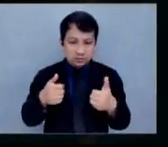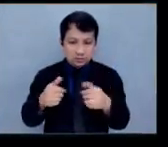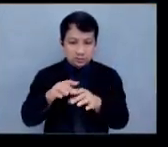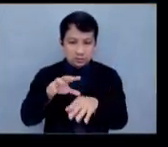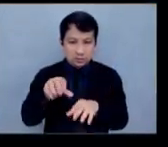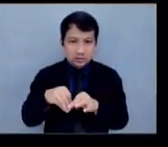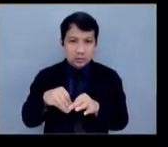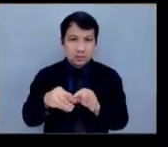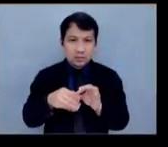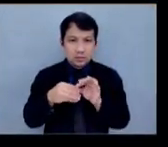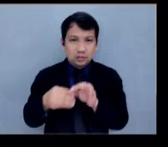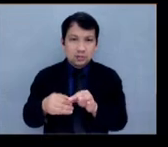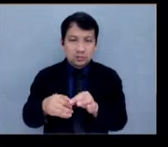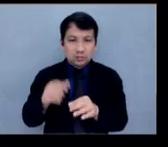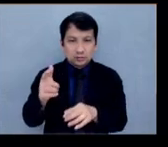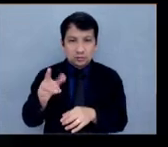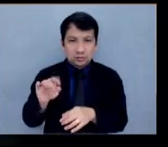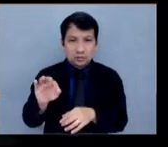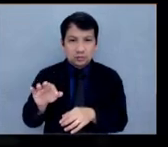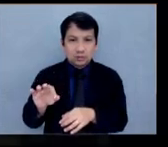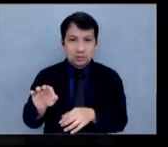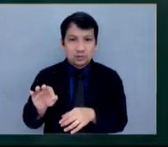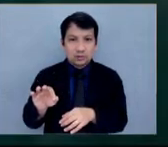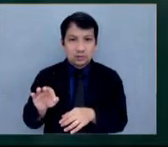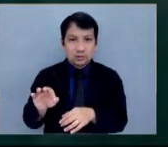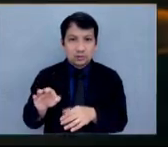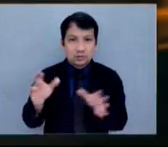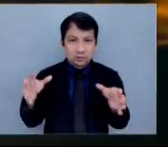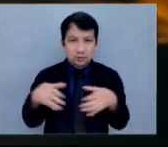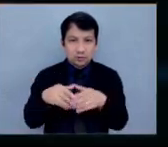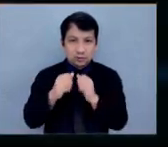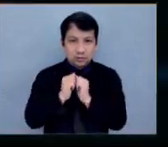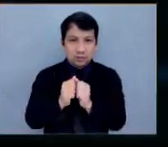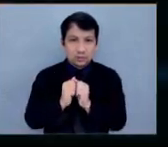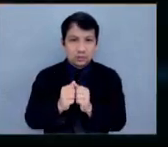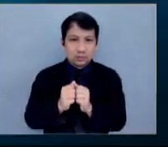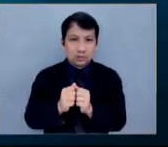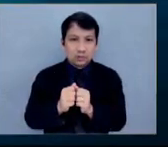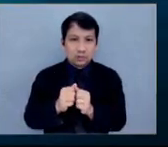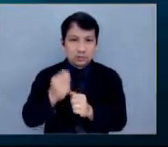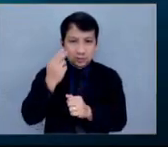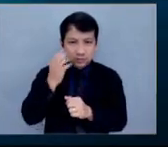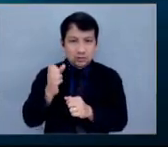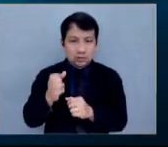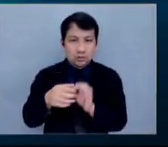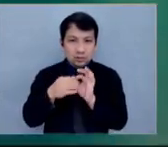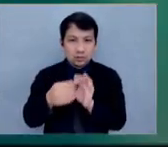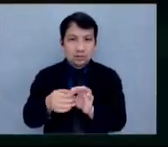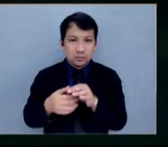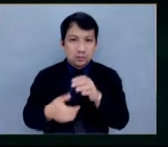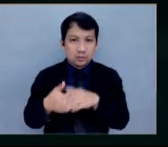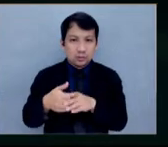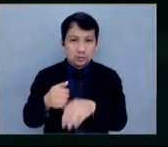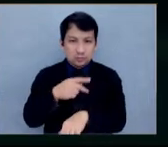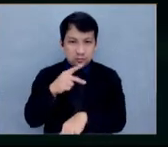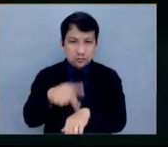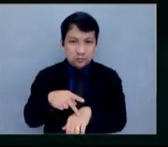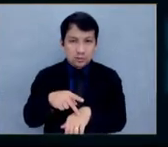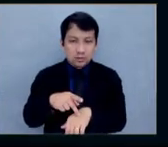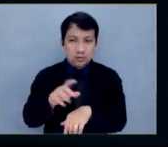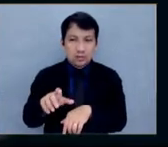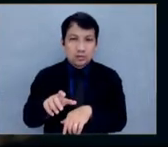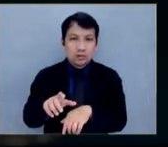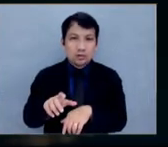ng 2019 film sa pagsasama ni na Joker at Harley. Nakatakdang ilabas sa Pilipinas ang Joker Folie à